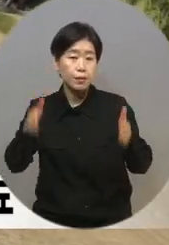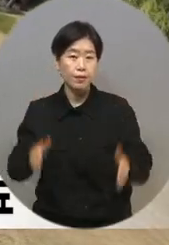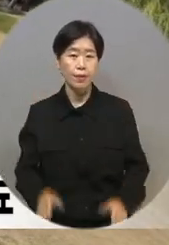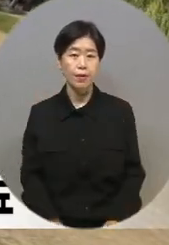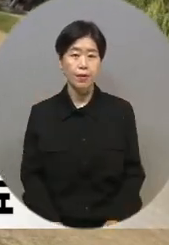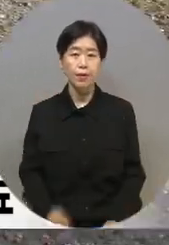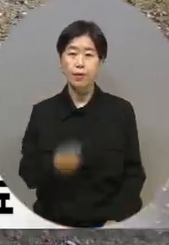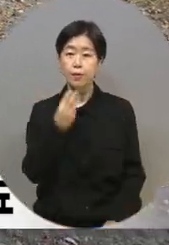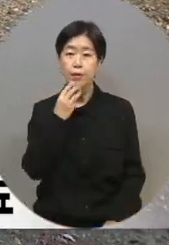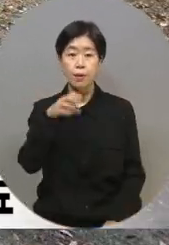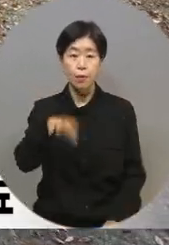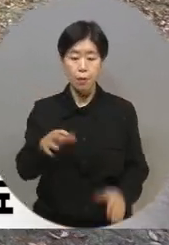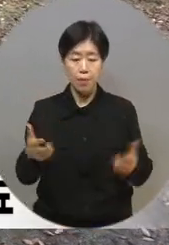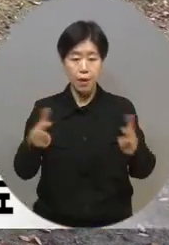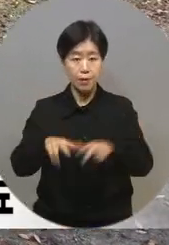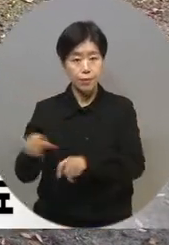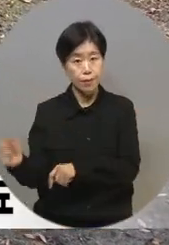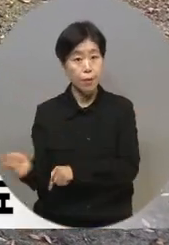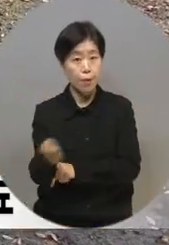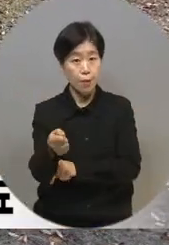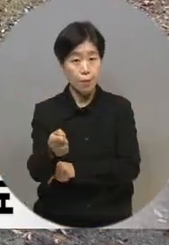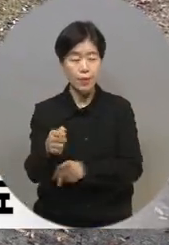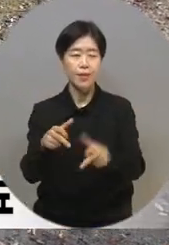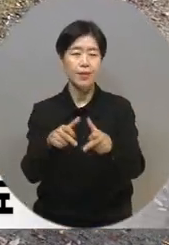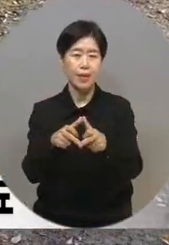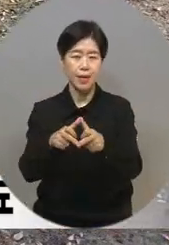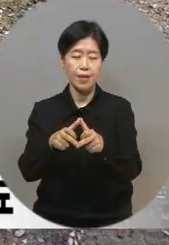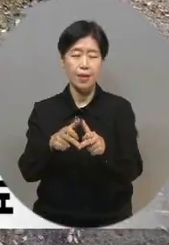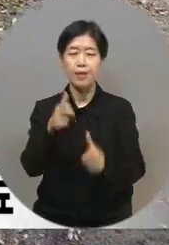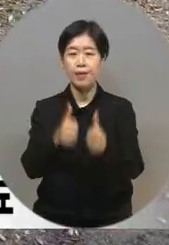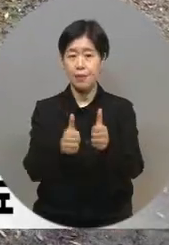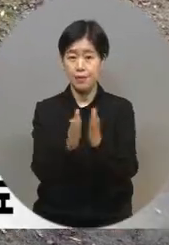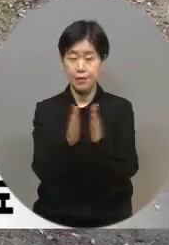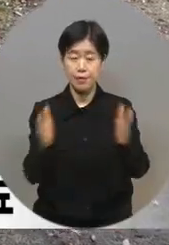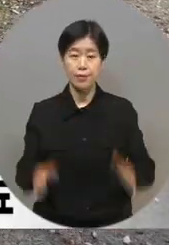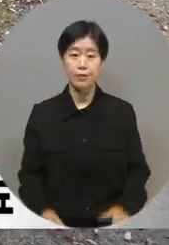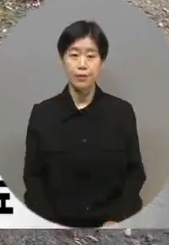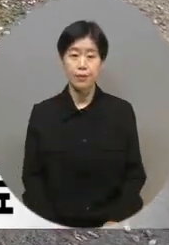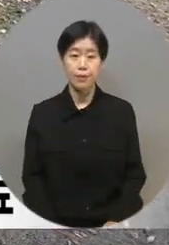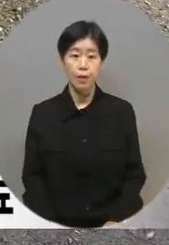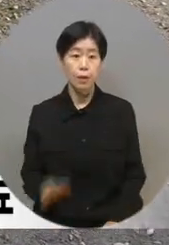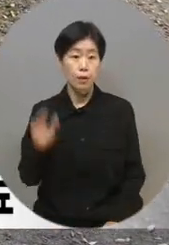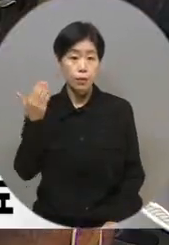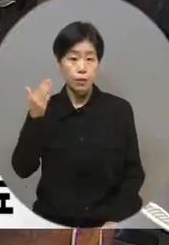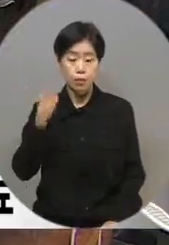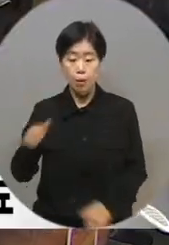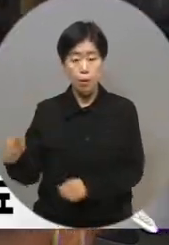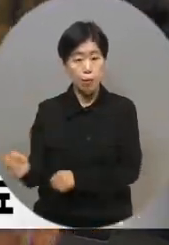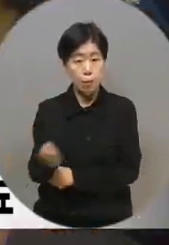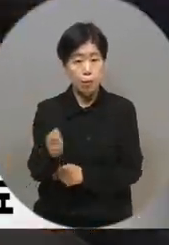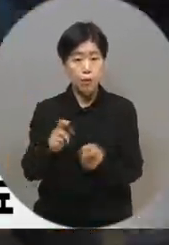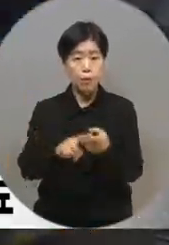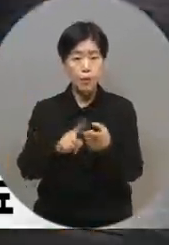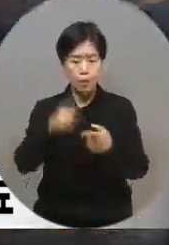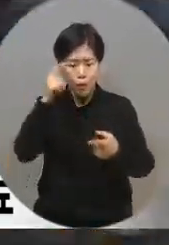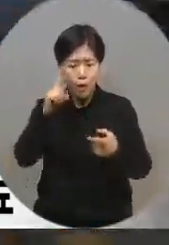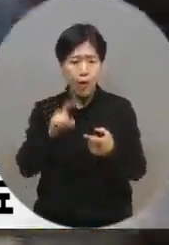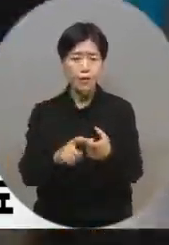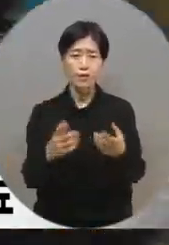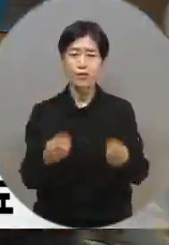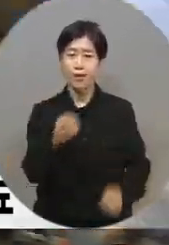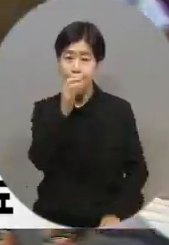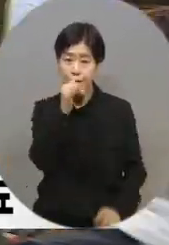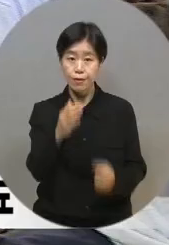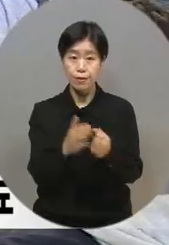제2회 서울국제초청 장애인 파크골프대회가 진행됐습니다. 최근 파크골프에 대한 높아진 관심 덕분에